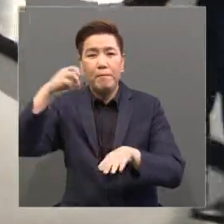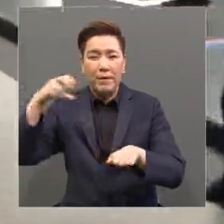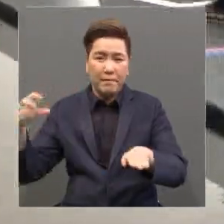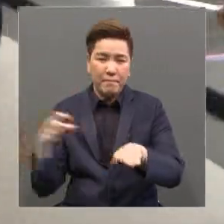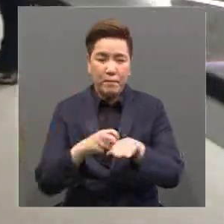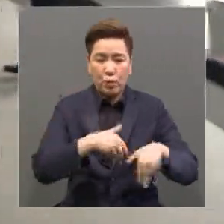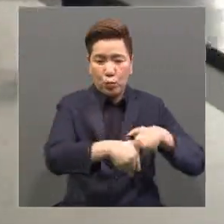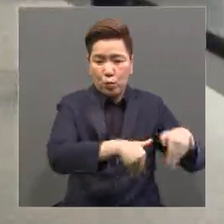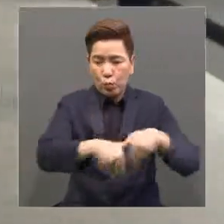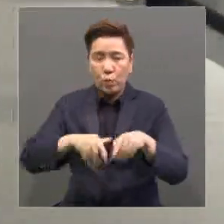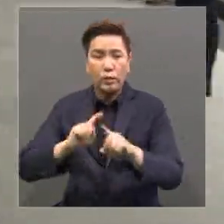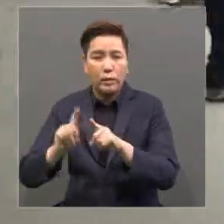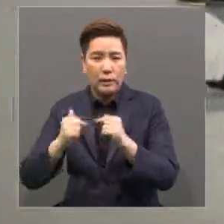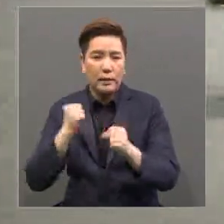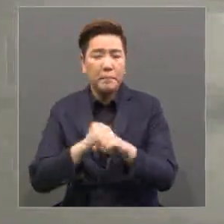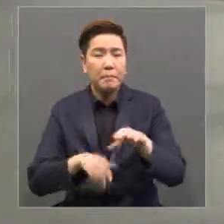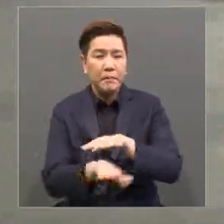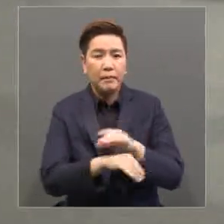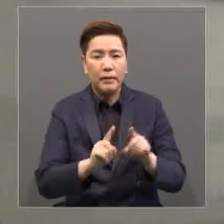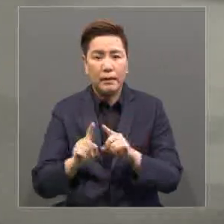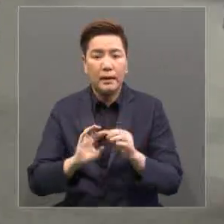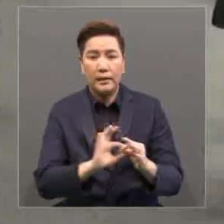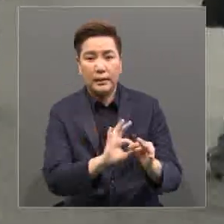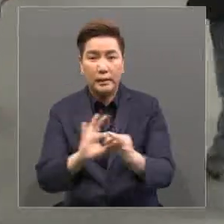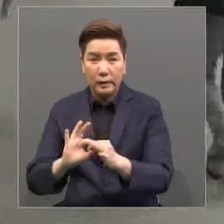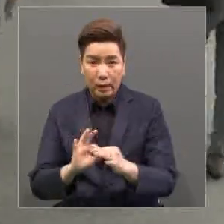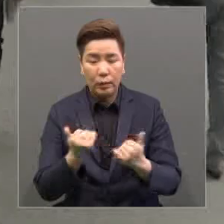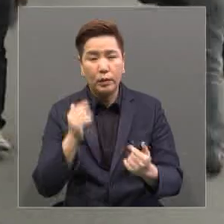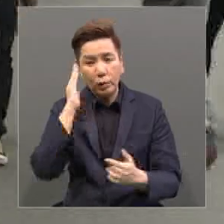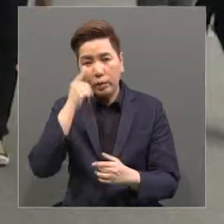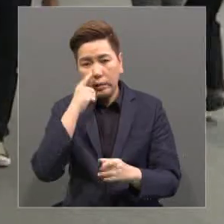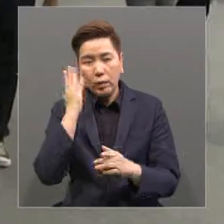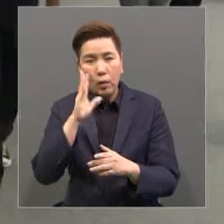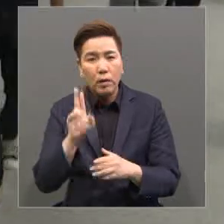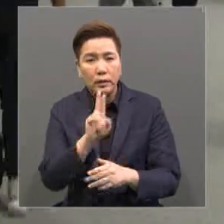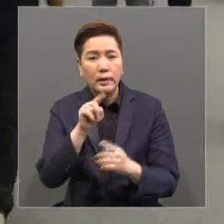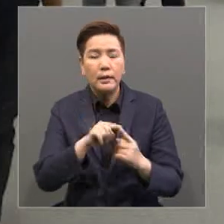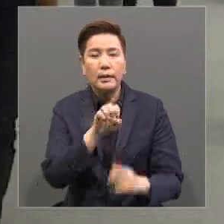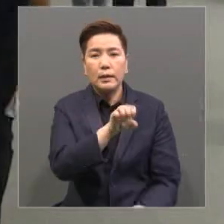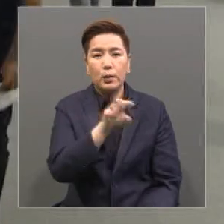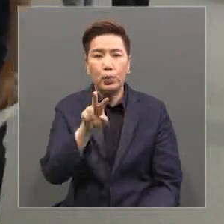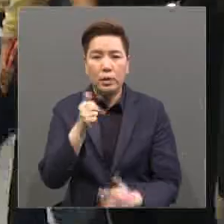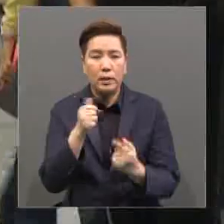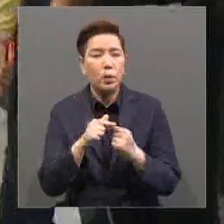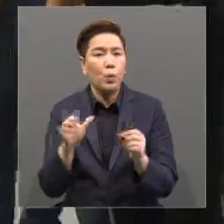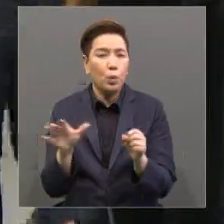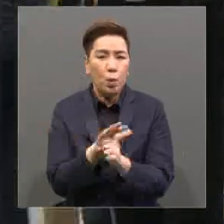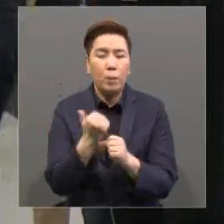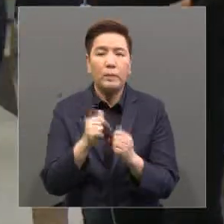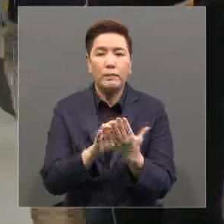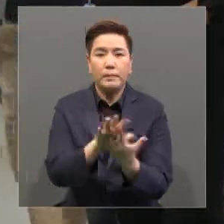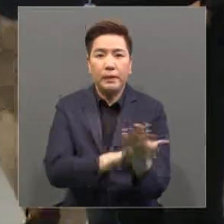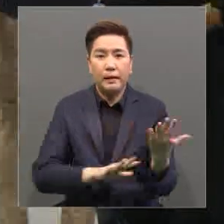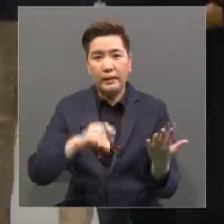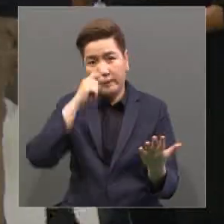ฟ้าสาธารณะและรวมไปถึงโครงสร้างพื้นฐานอื่นๆที่เกี่ยวข้องเพื่อที่จะรองรับการใช้งานของรถ EVที่ครอบคลุมทั้ง